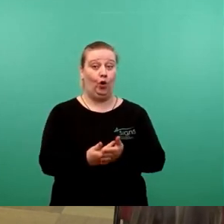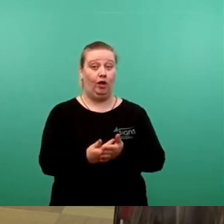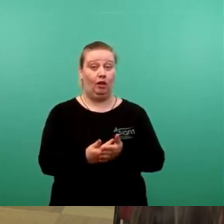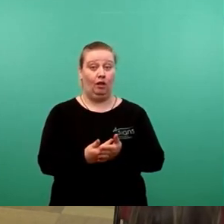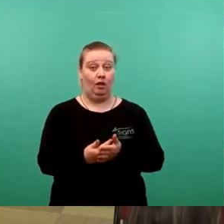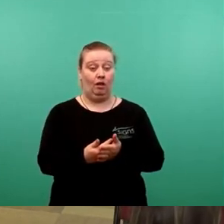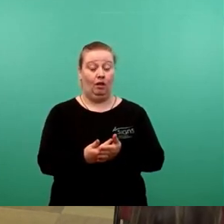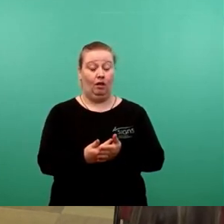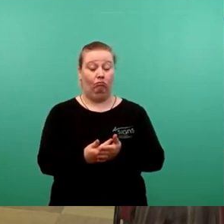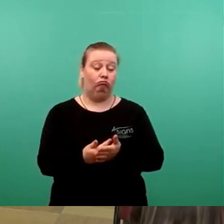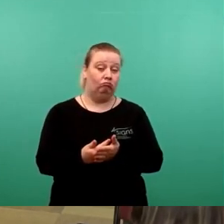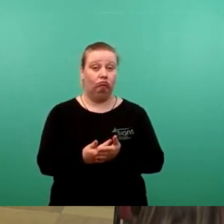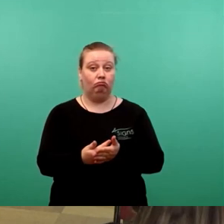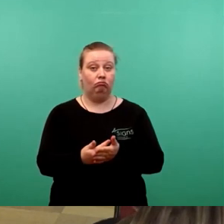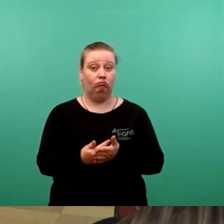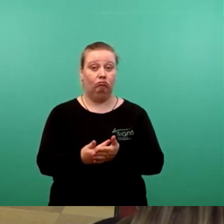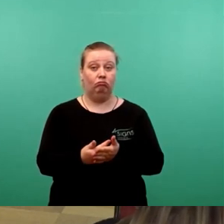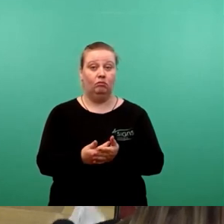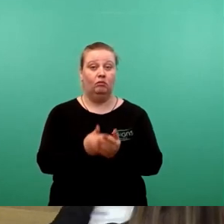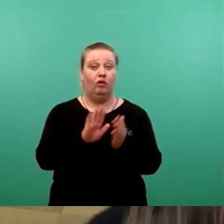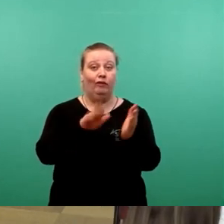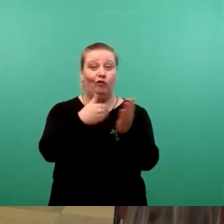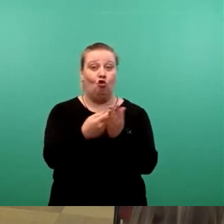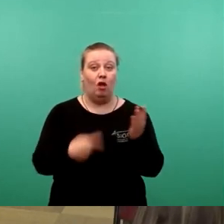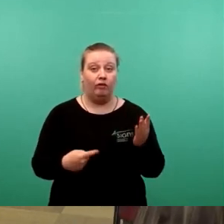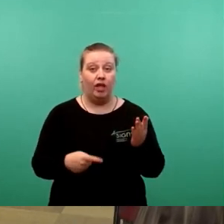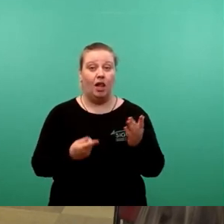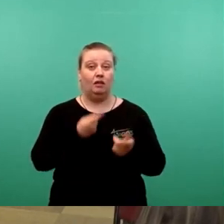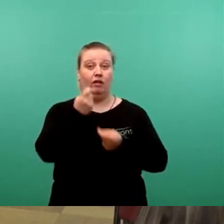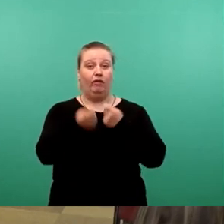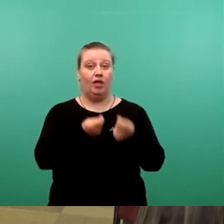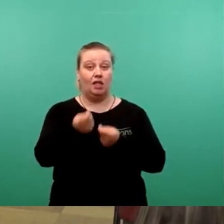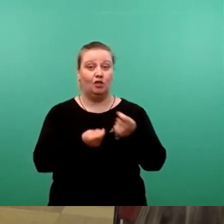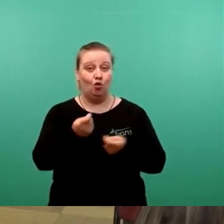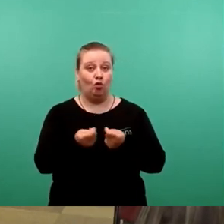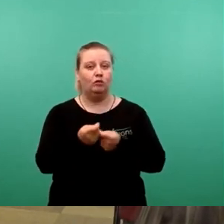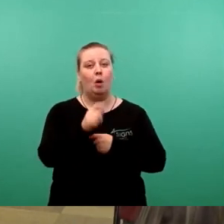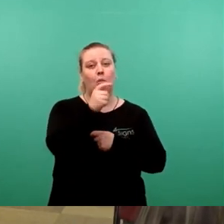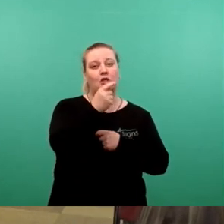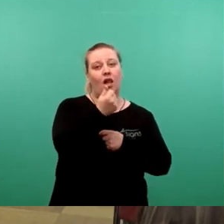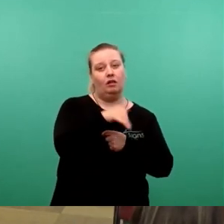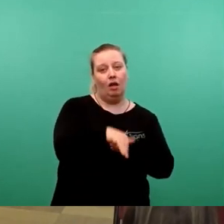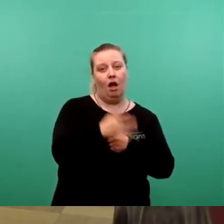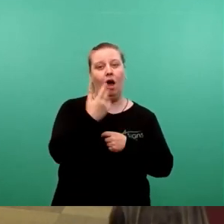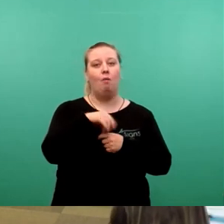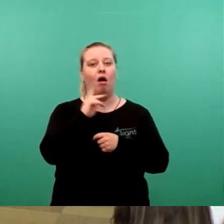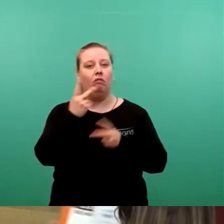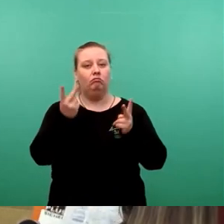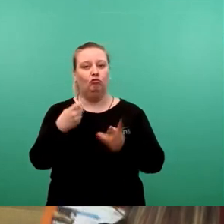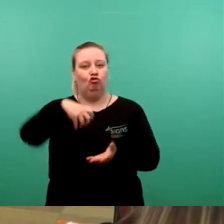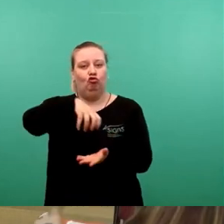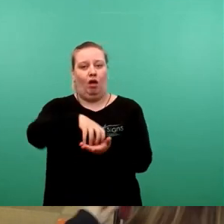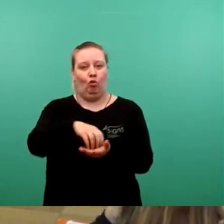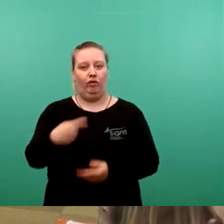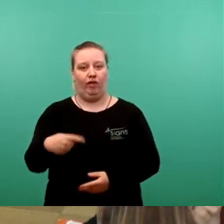einen Vorschlag für die Finanzierung. Ich da ist schon ein bisschen Geld da und wir warten im Vorschlag für einen Standort. Da ist